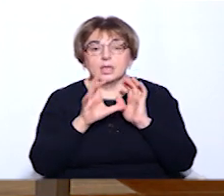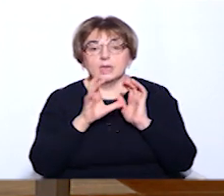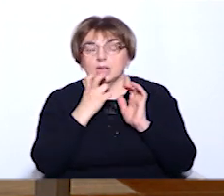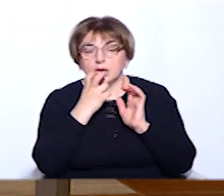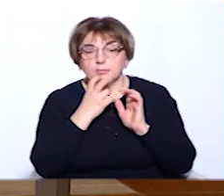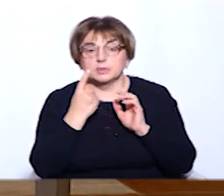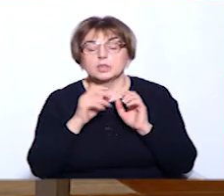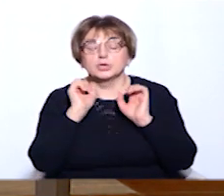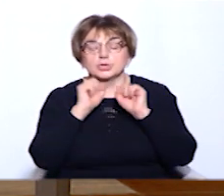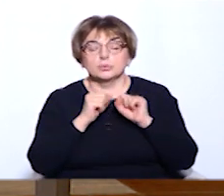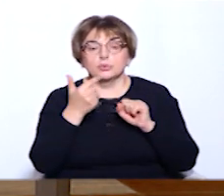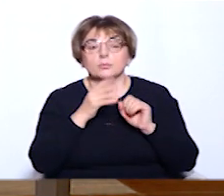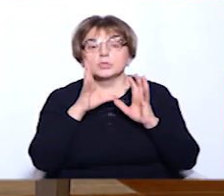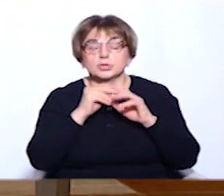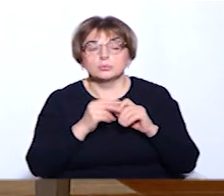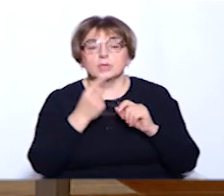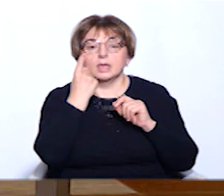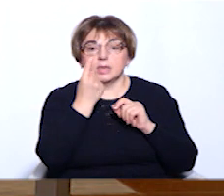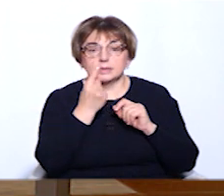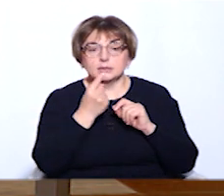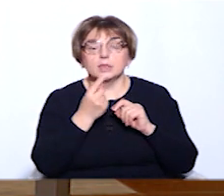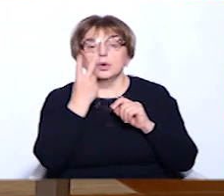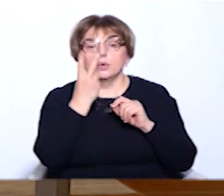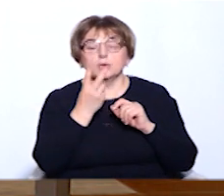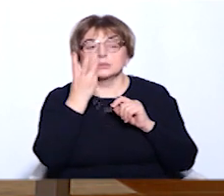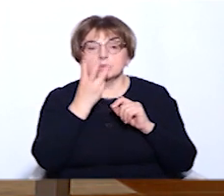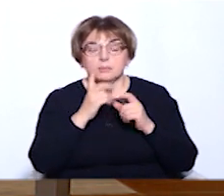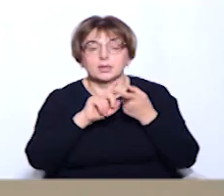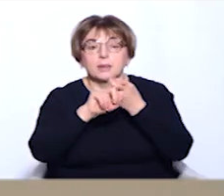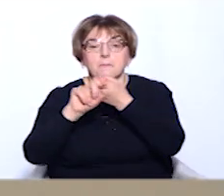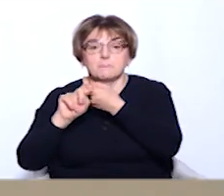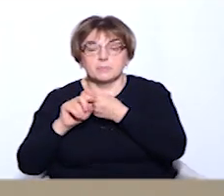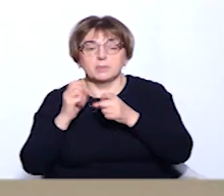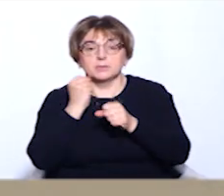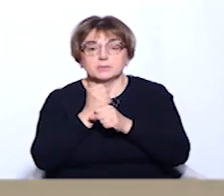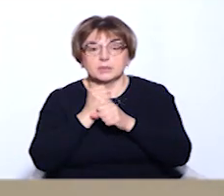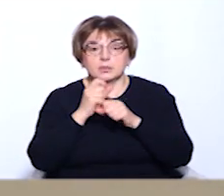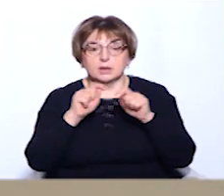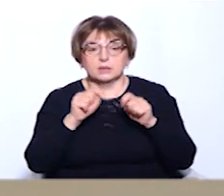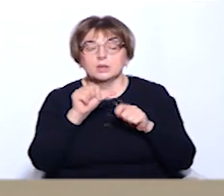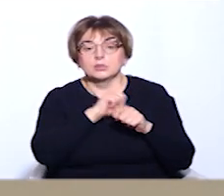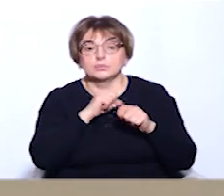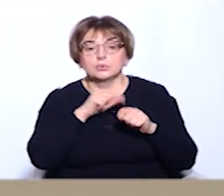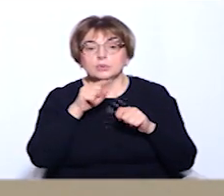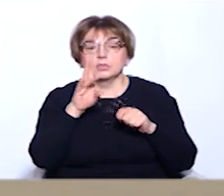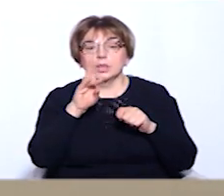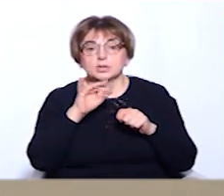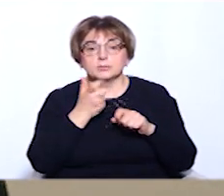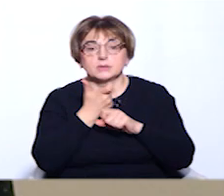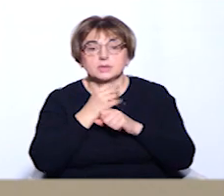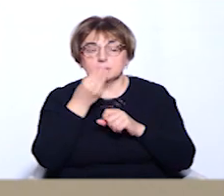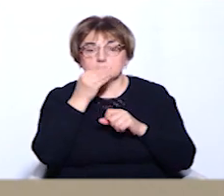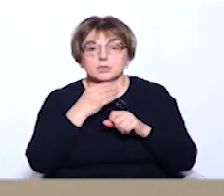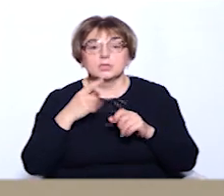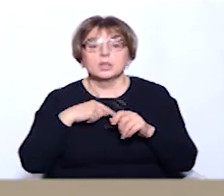მაგი, ერთ მაგი და სამ მაგი ბმები უსასრულო რაოდენობით. მეორე უნიკალური თვისება ნახშირბადის არის ის, რომ